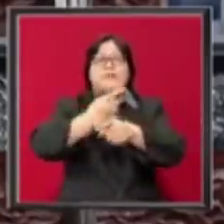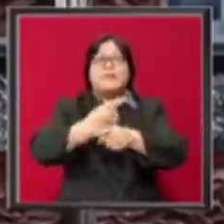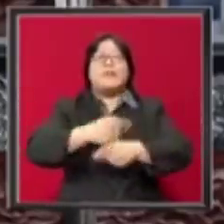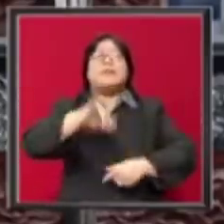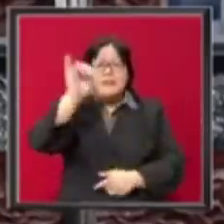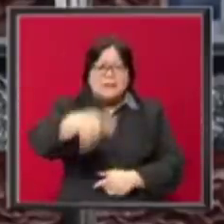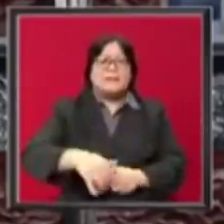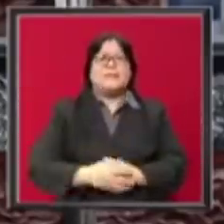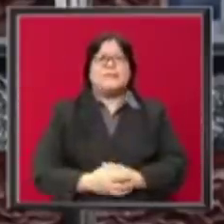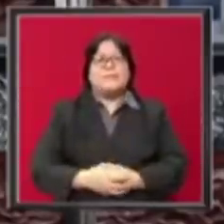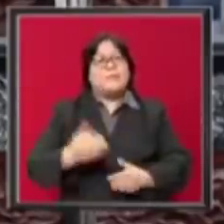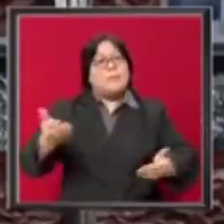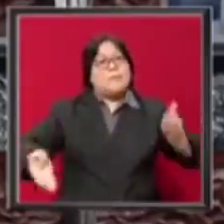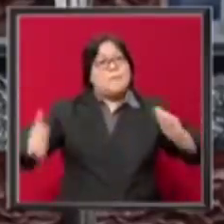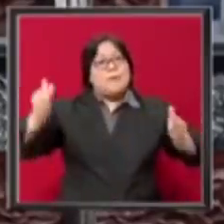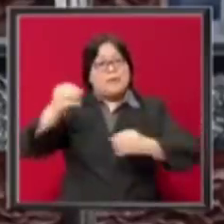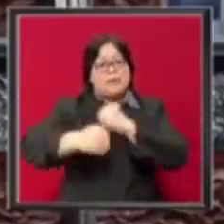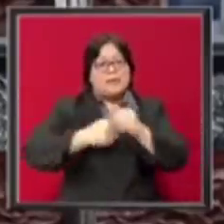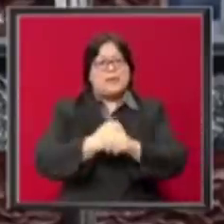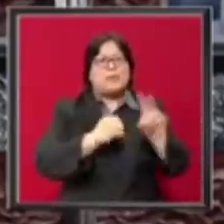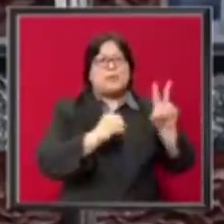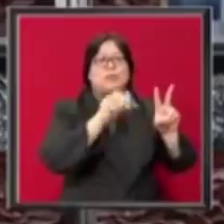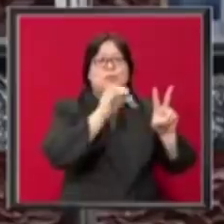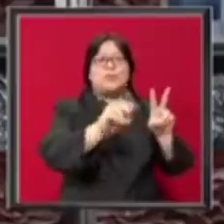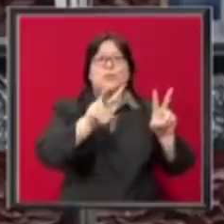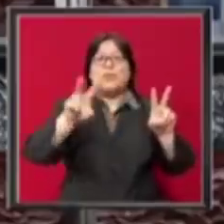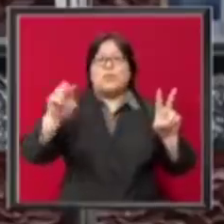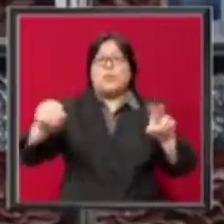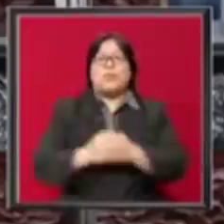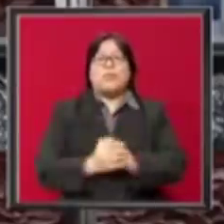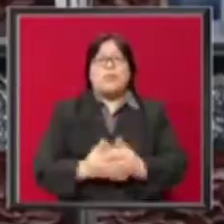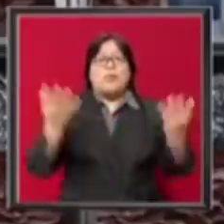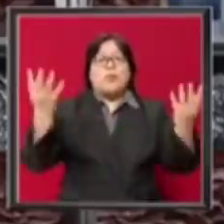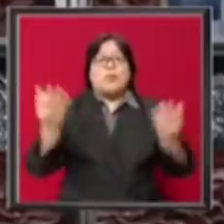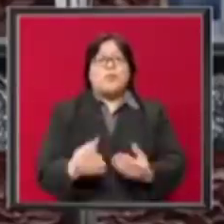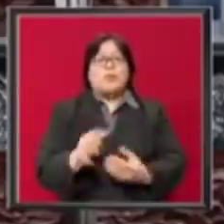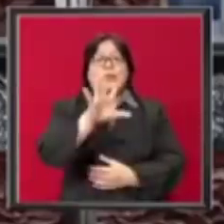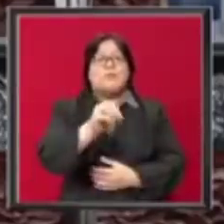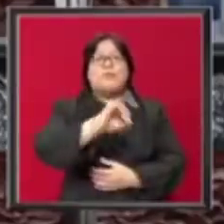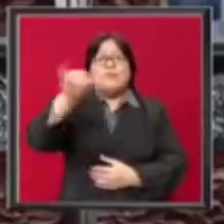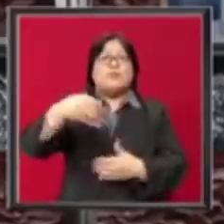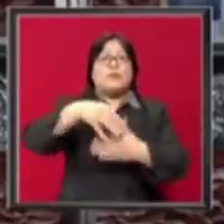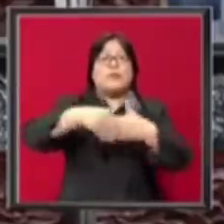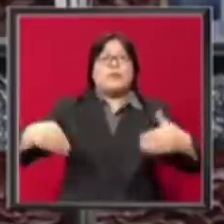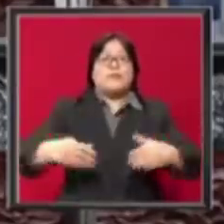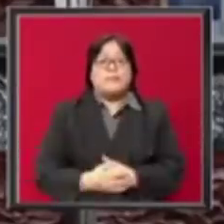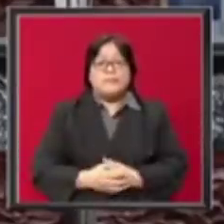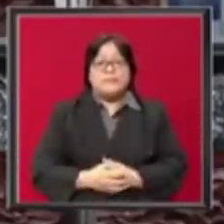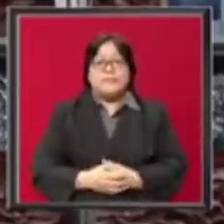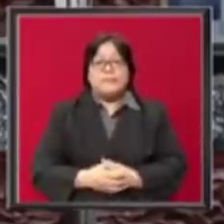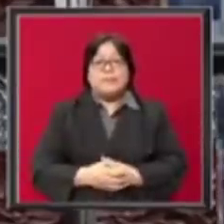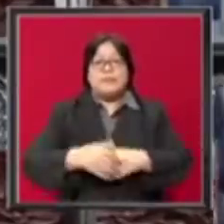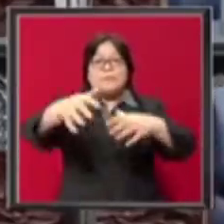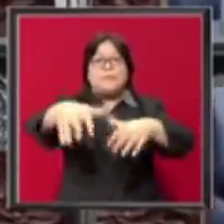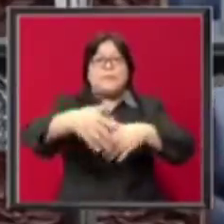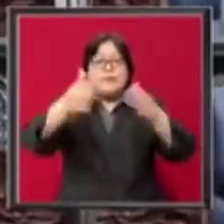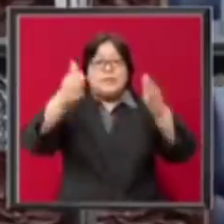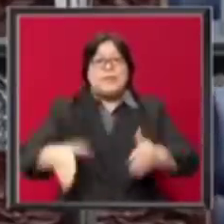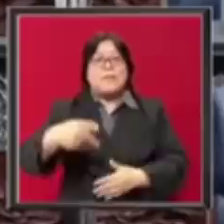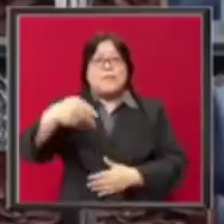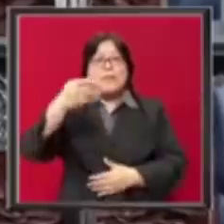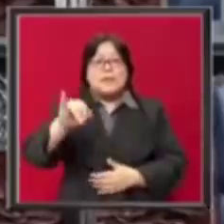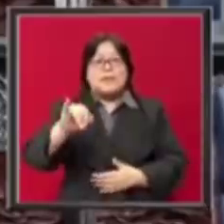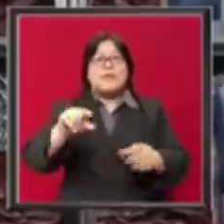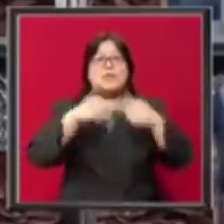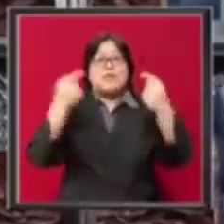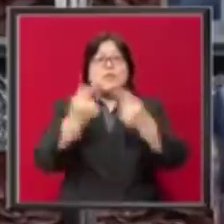Ya. Berbanding tahun 2020 berkurang 50 juta ringgit. Penanam padi ini kategori